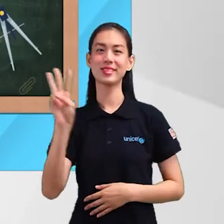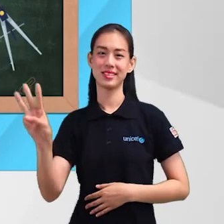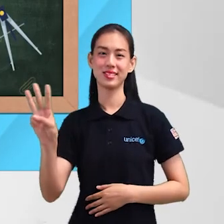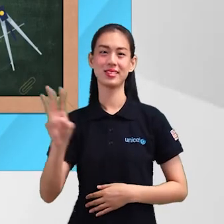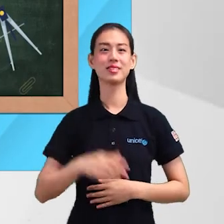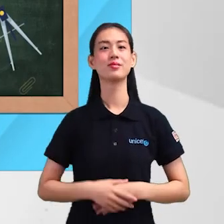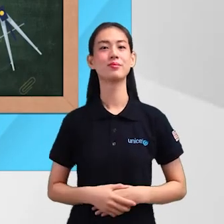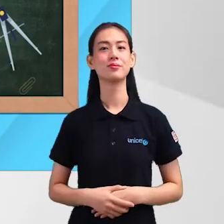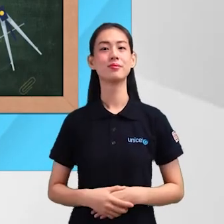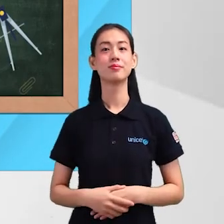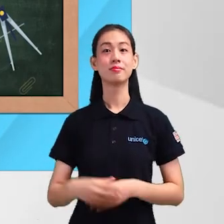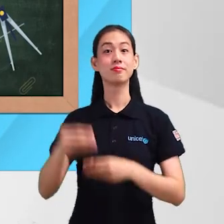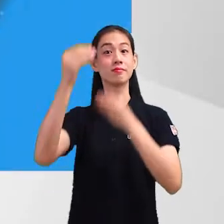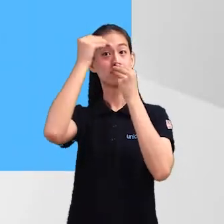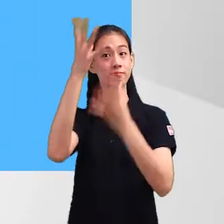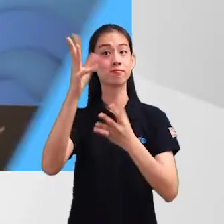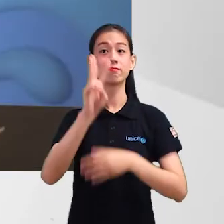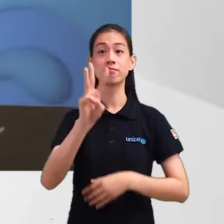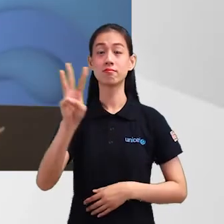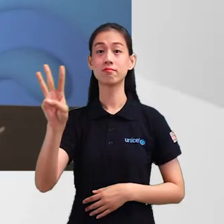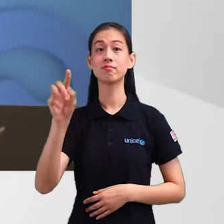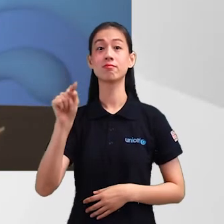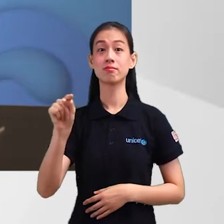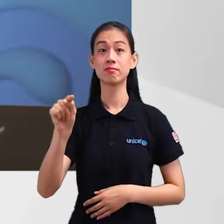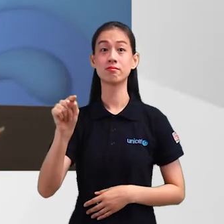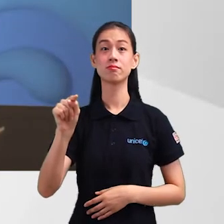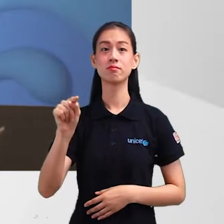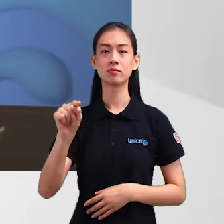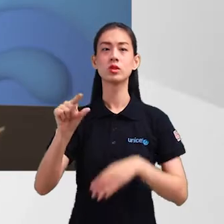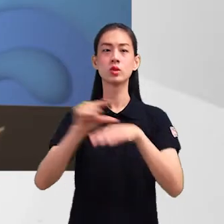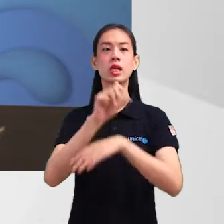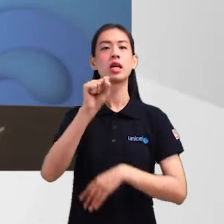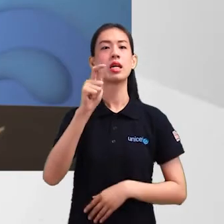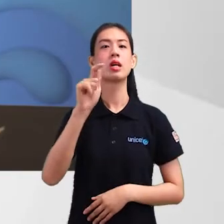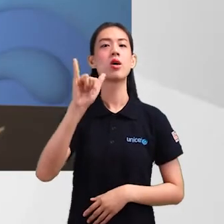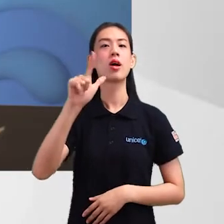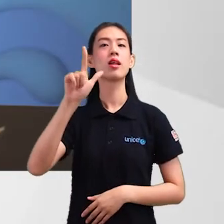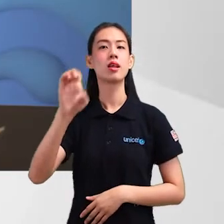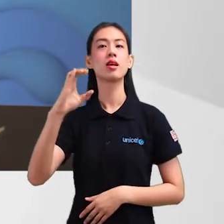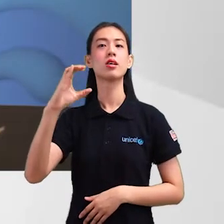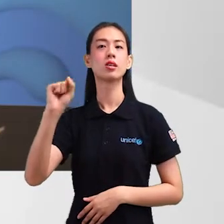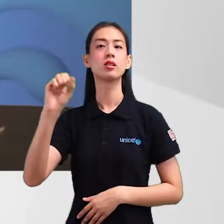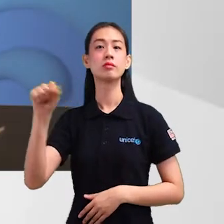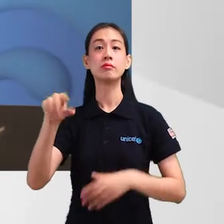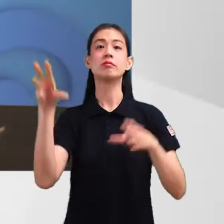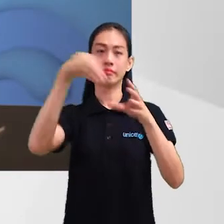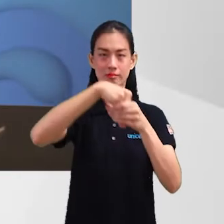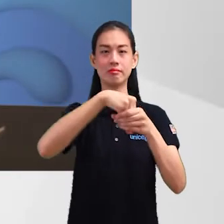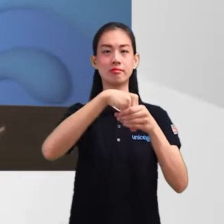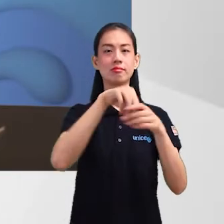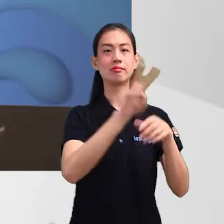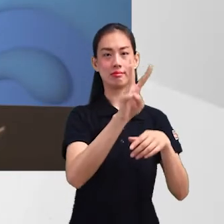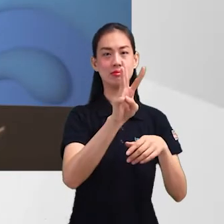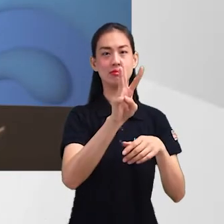akan digunakan dalam laman web ini. Di sini, kita sedang memberitahu pelayar web bahawa style.css juga